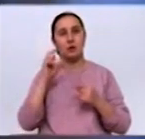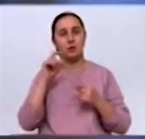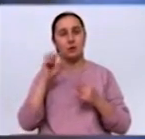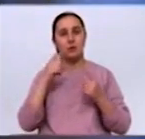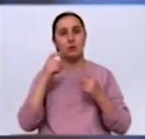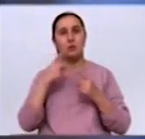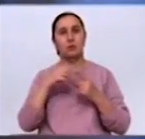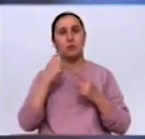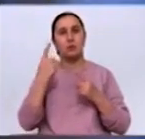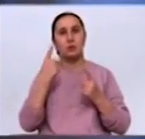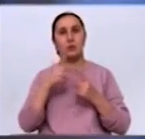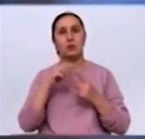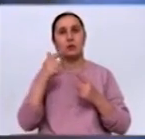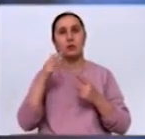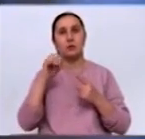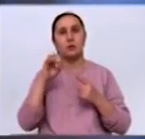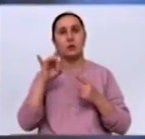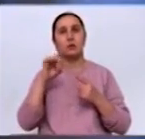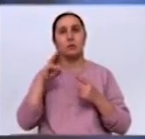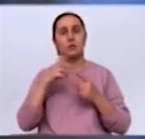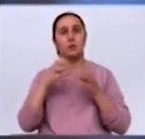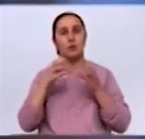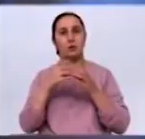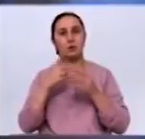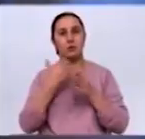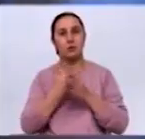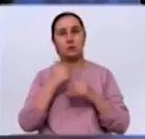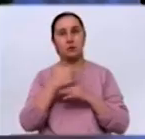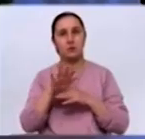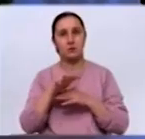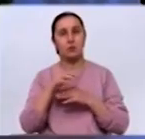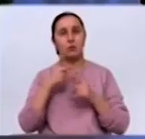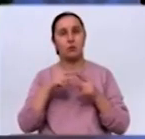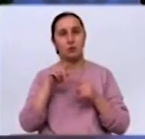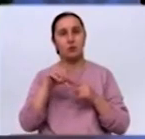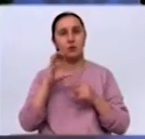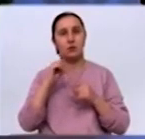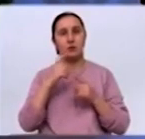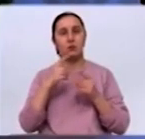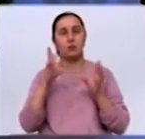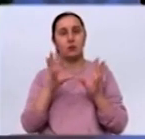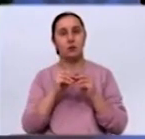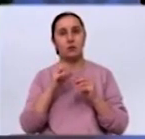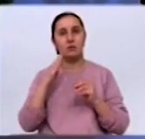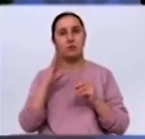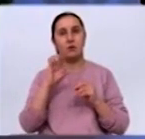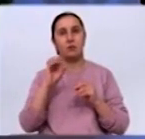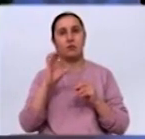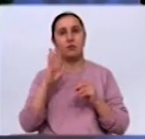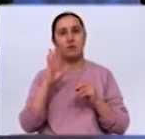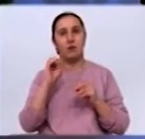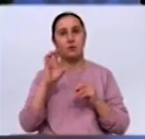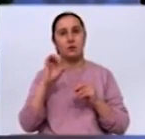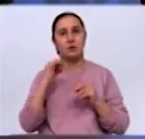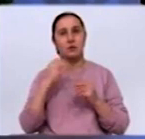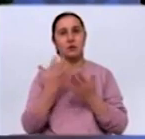bilan gipermatnli bog'lanishlar yordamida web sahifalarga tarqaladi. Bunday sahifalar birgalikda veb-saytni tashkil